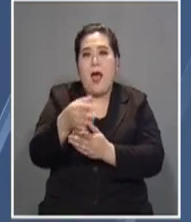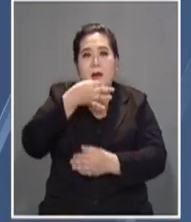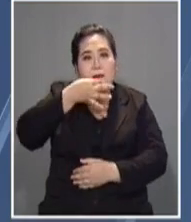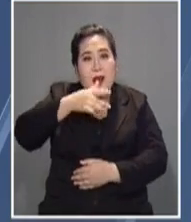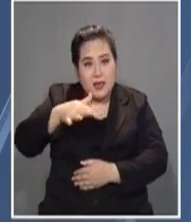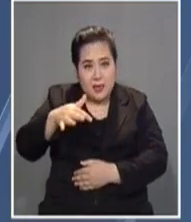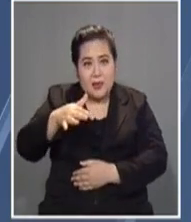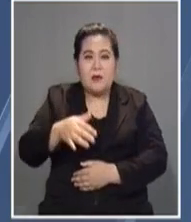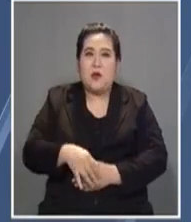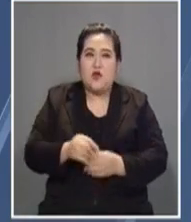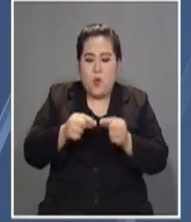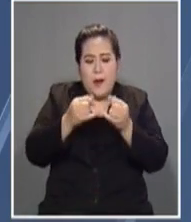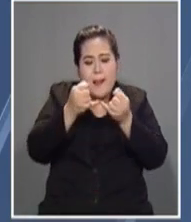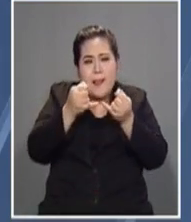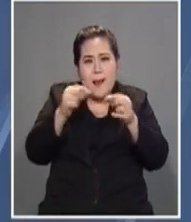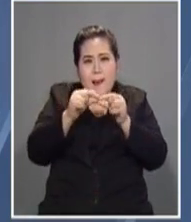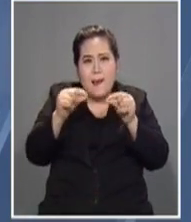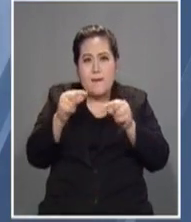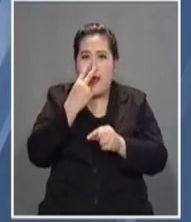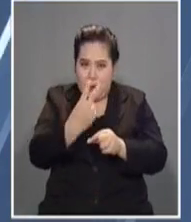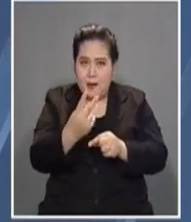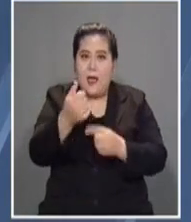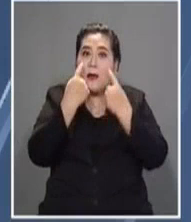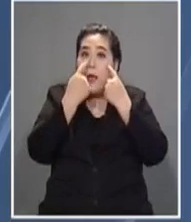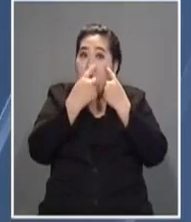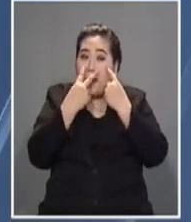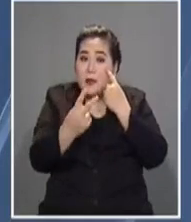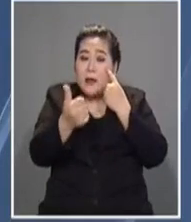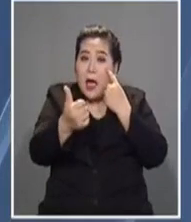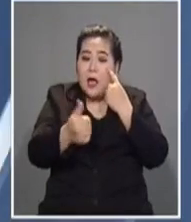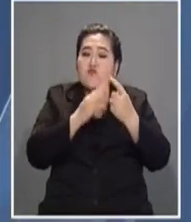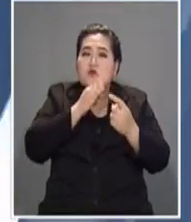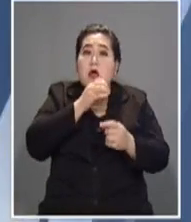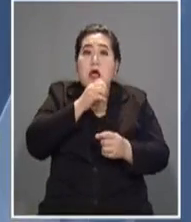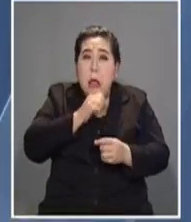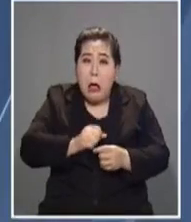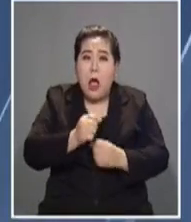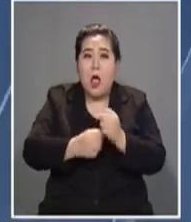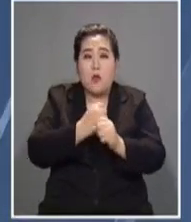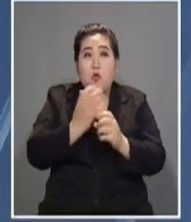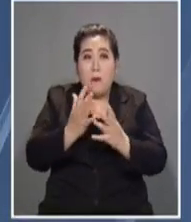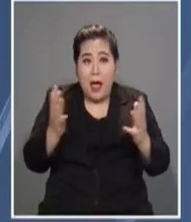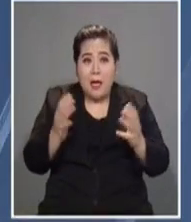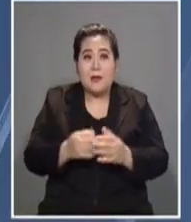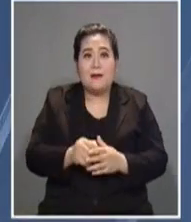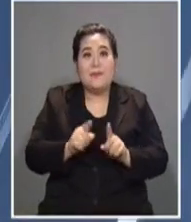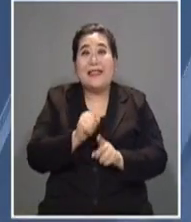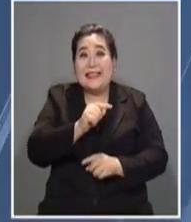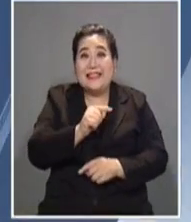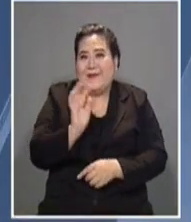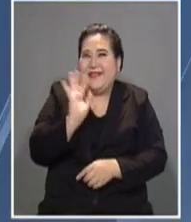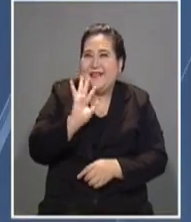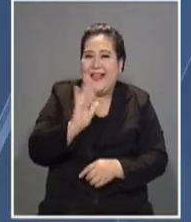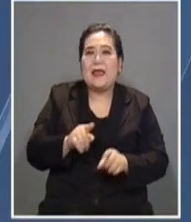ๆ แล้วไม่ได้เล็กมากมองเห็นได้ด้วยตาเปล่า ค่ะ ตัวแก่ของมันเนี่ยนะครับน่าจะคล้ายๆคุณรัชนีเอ้ยไม่ใช ่ น่าจ